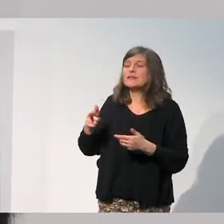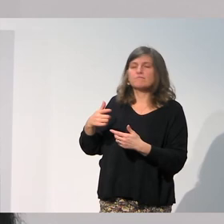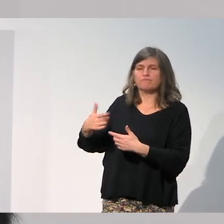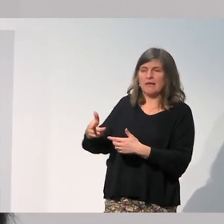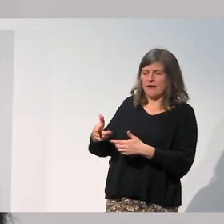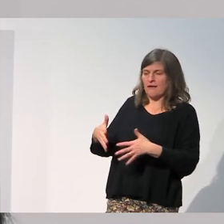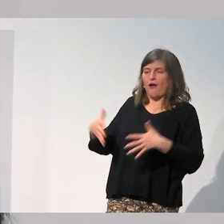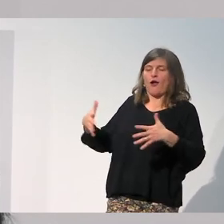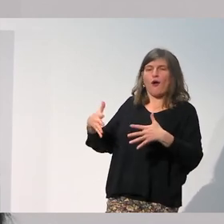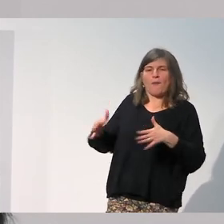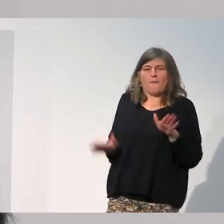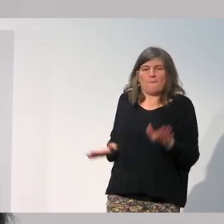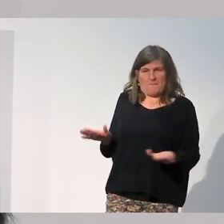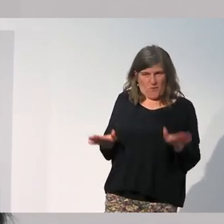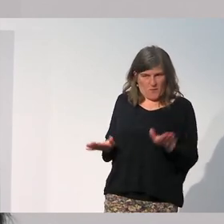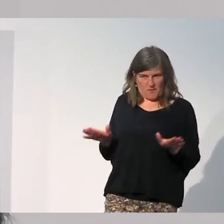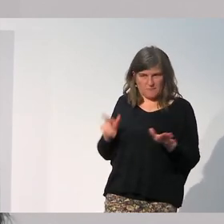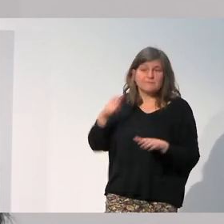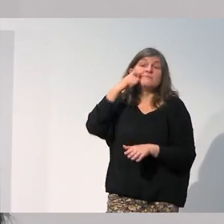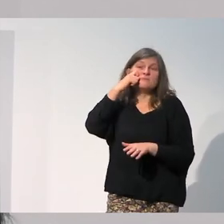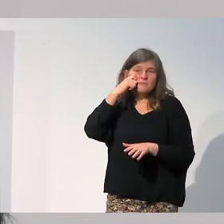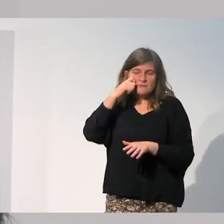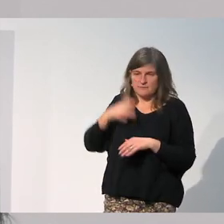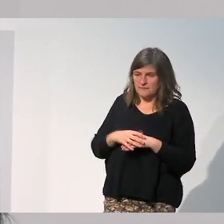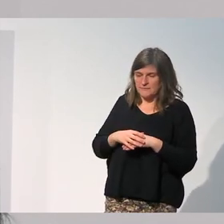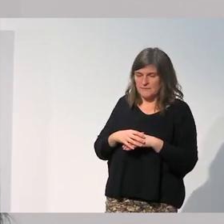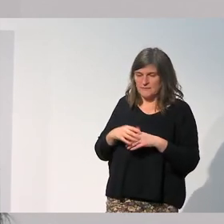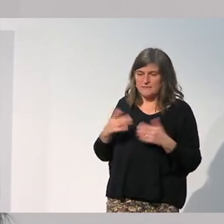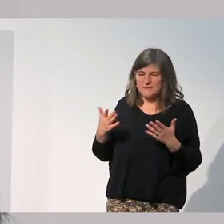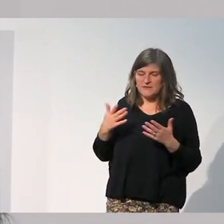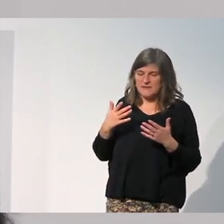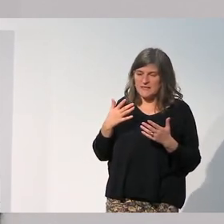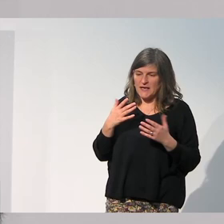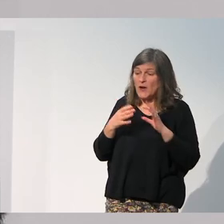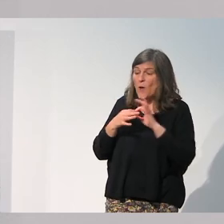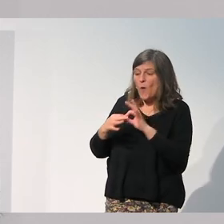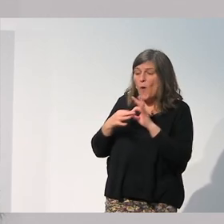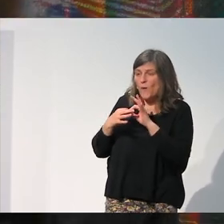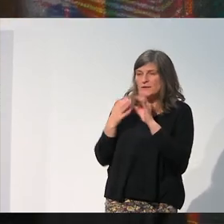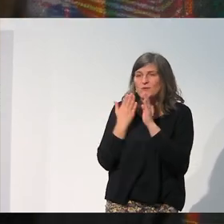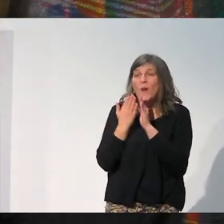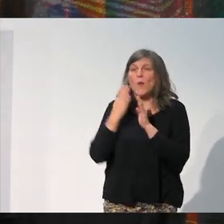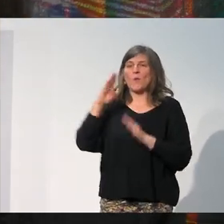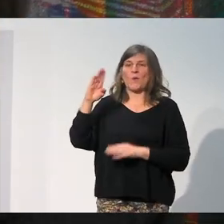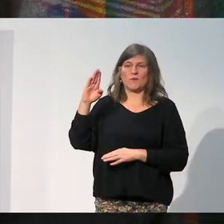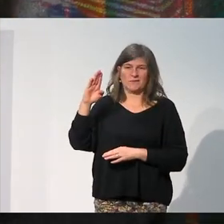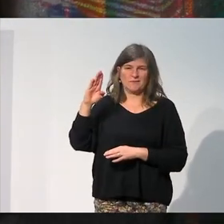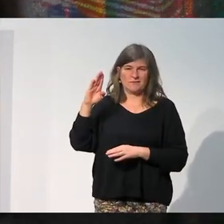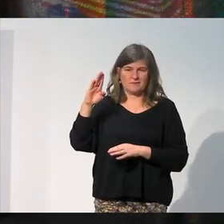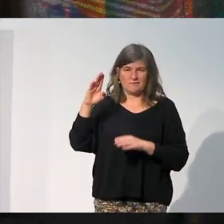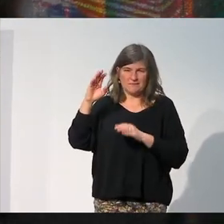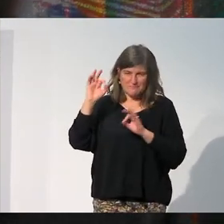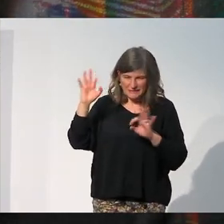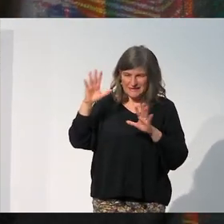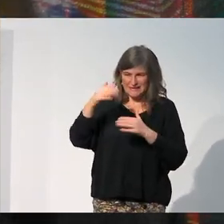pingouin, opère comme c'est une altérité au carré. C'est-à-dire, ce qui moi m'intéressait, c'était ça. C'est